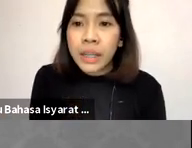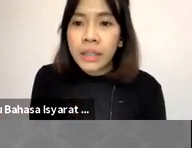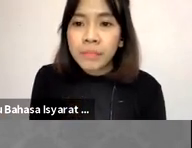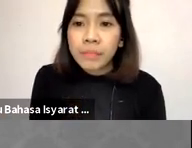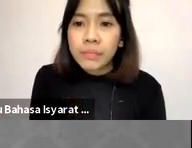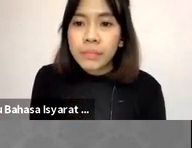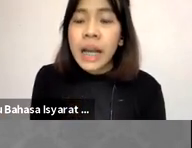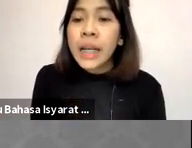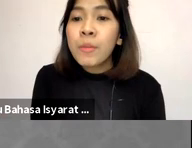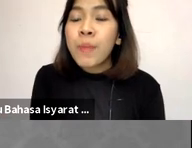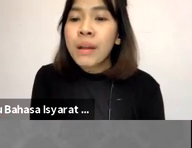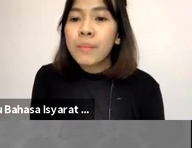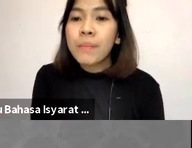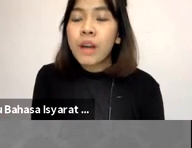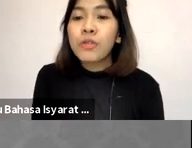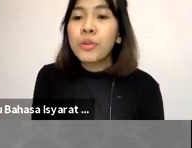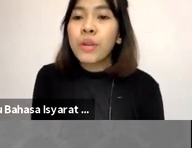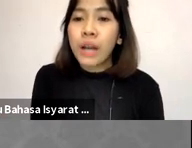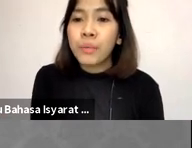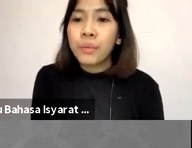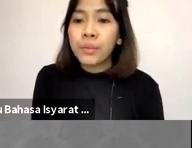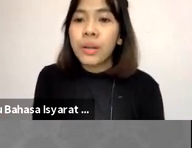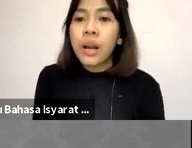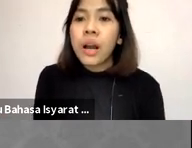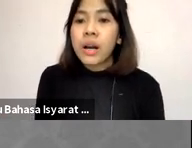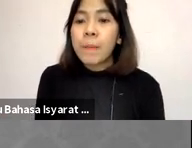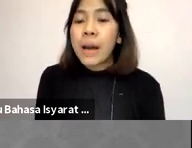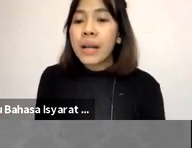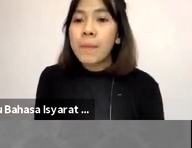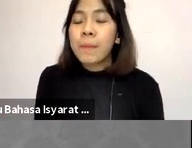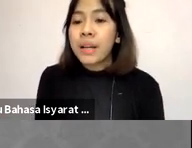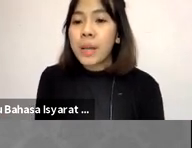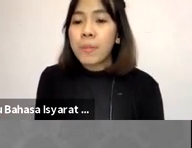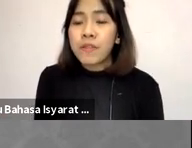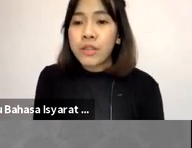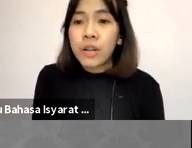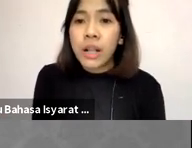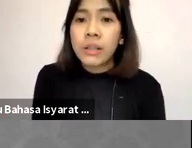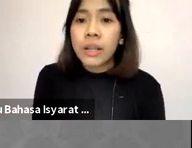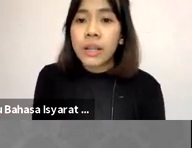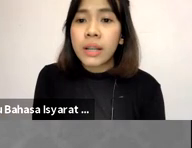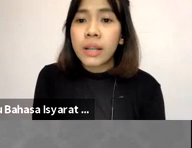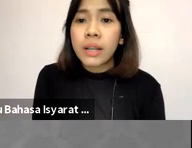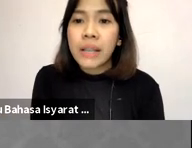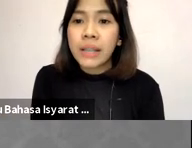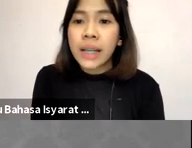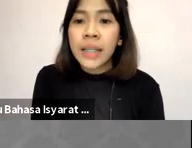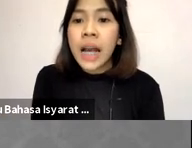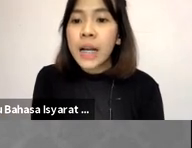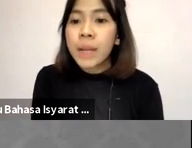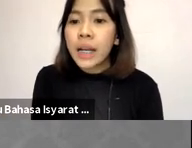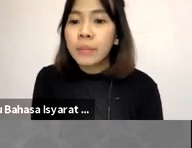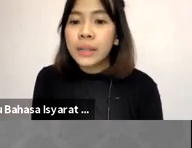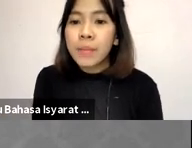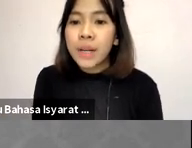sangat penting karena ini merupakan rujukan untuk para pekerja profesional terkayuh bahasa